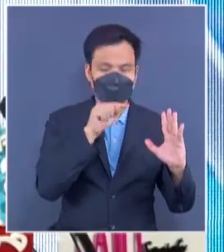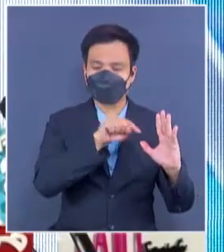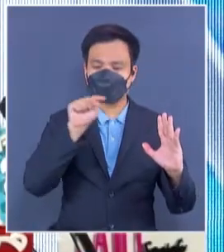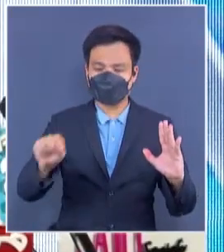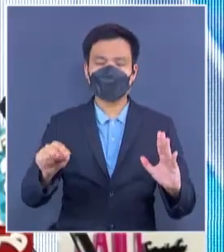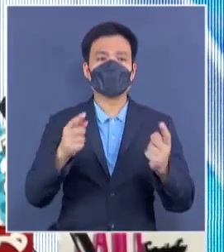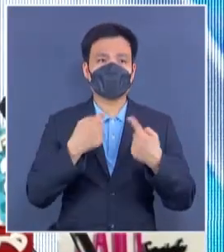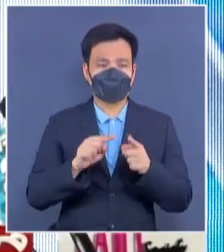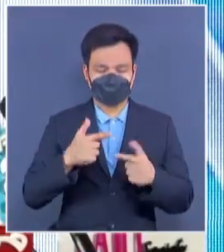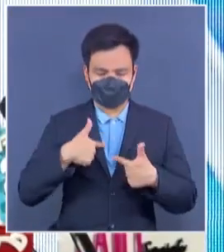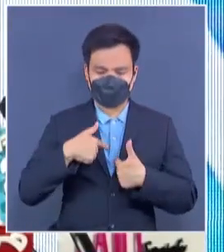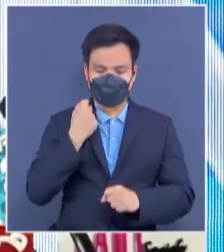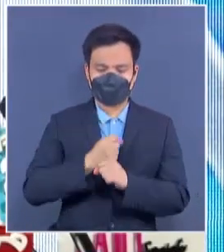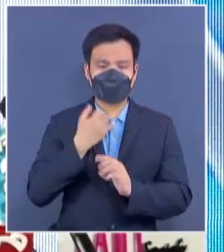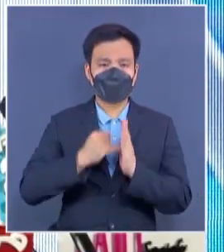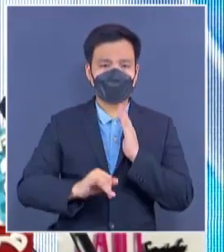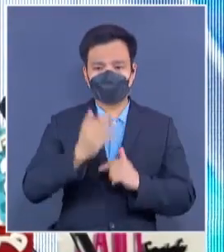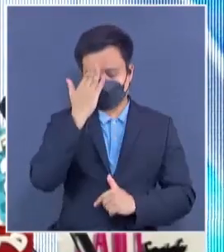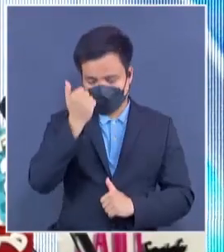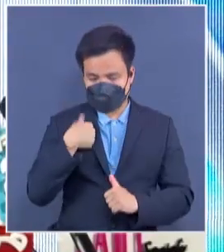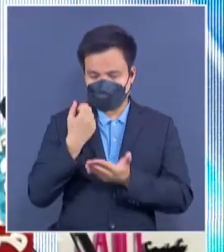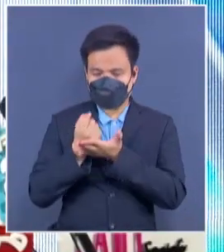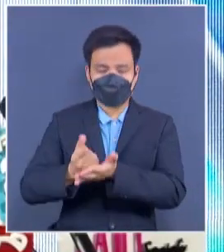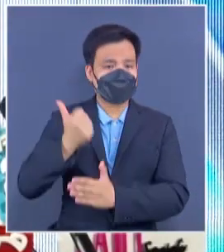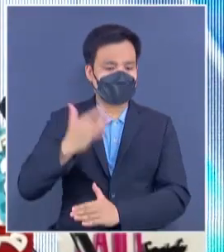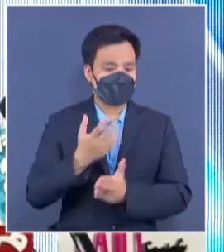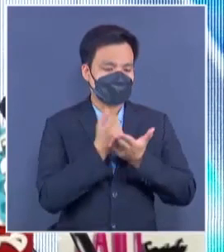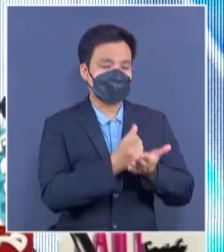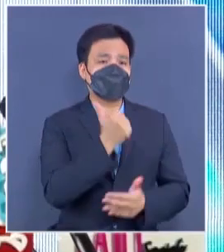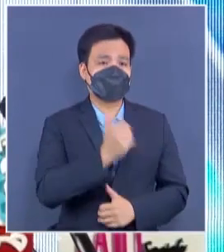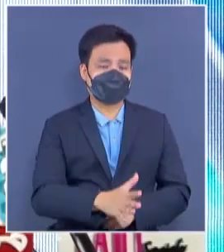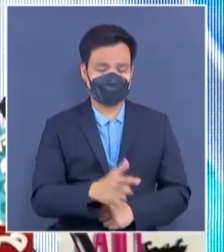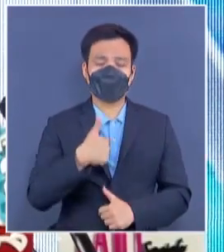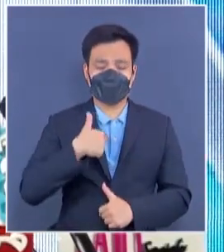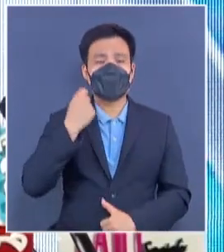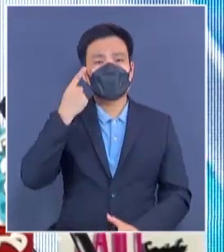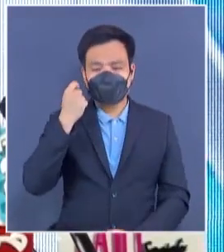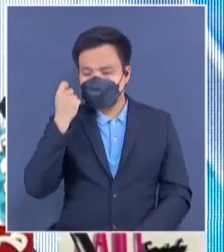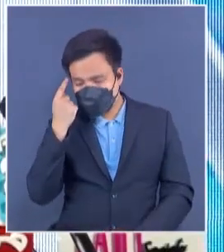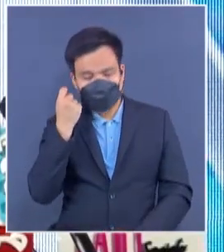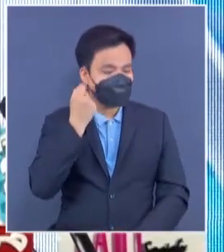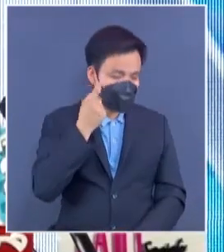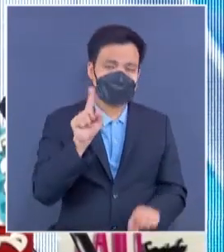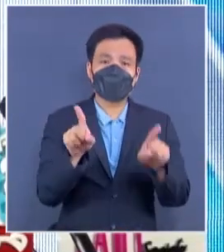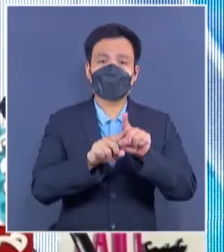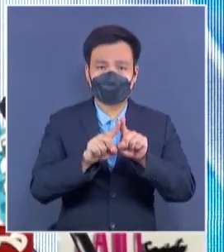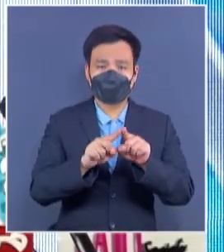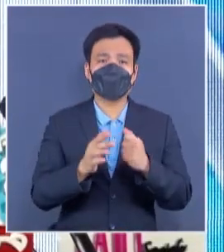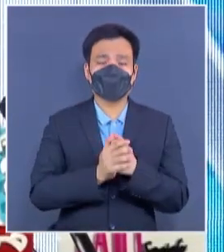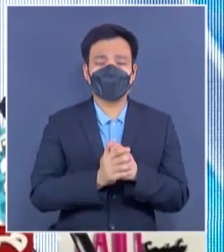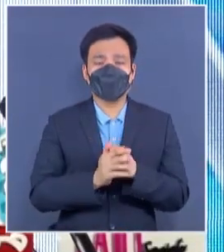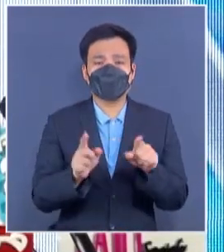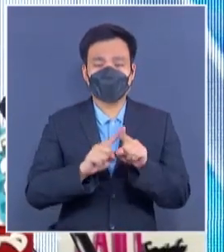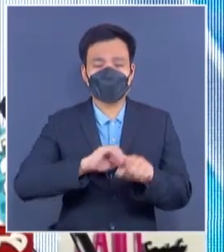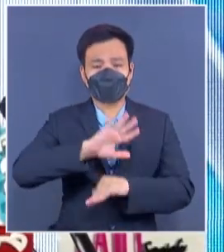แต่เราเองที่อาจจะผิดที่เราทำให้เขาไม่ได้อยากจะบอกว่าผมเองครับมาอยู่ตรงจุดที่ผมเข้าใจทุกคนทุกคนคาดหวังกับตัวผมที่อยาก